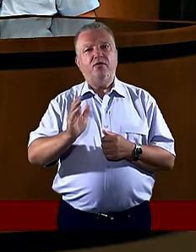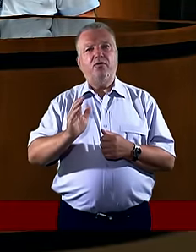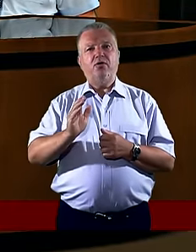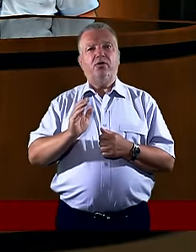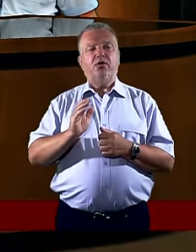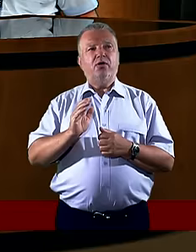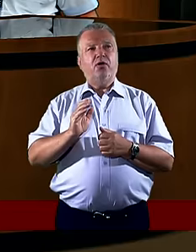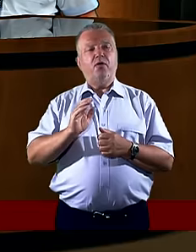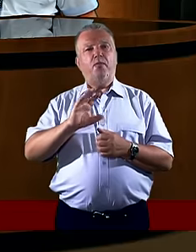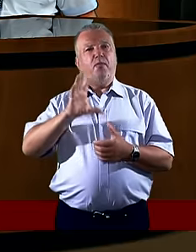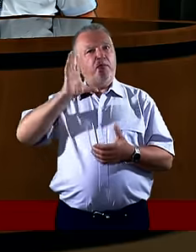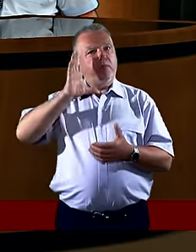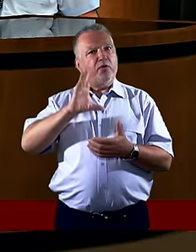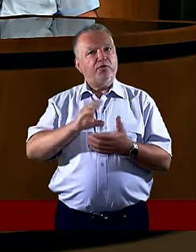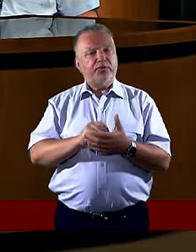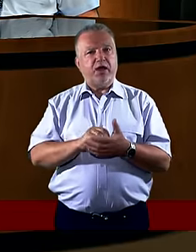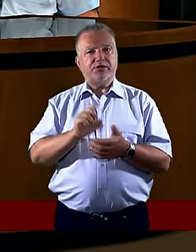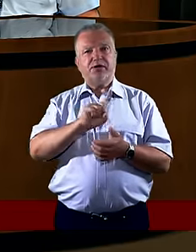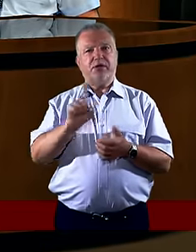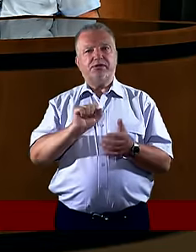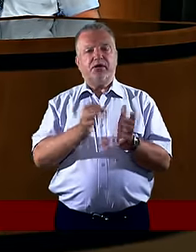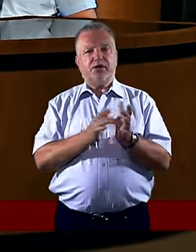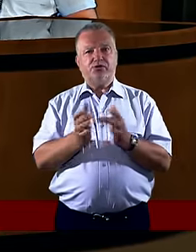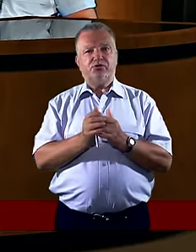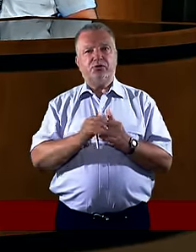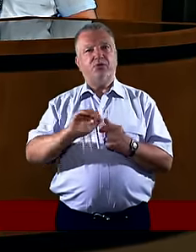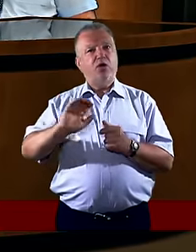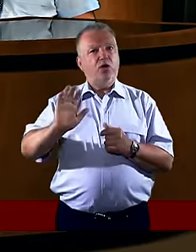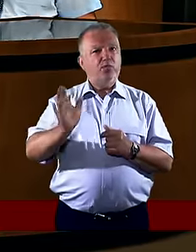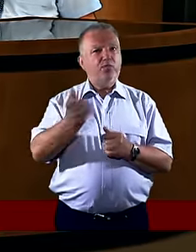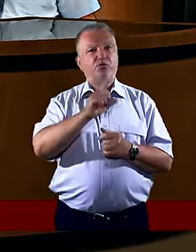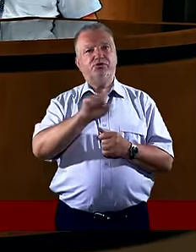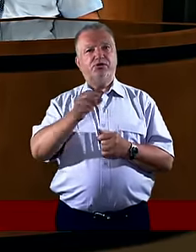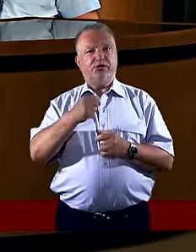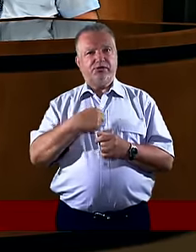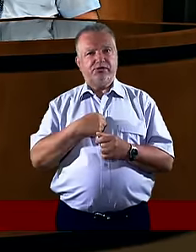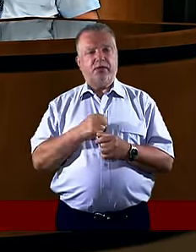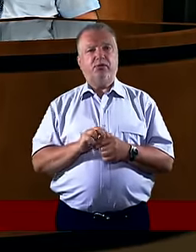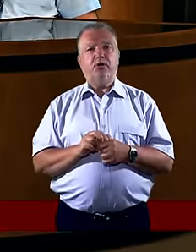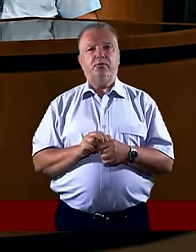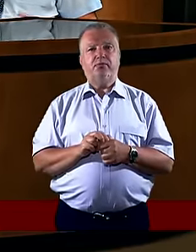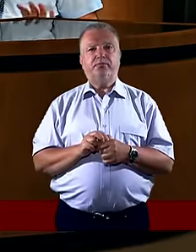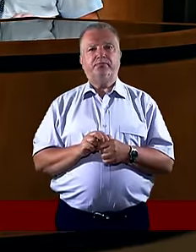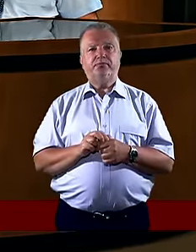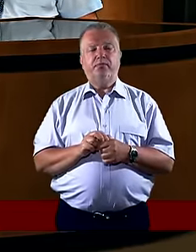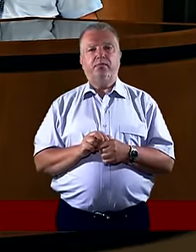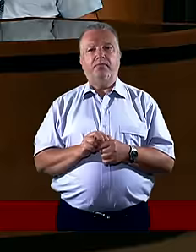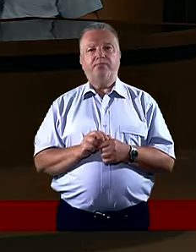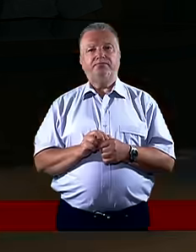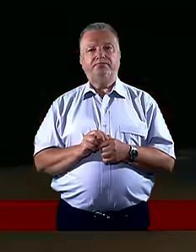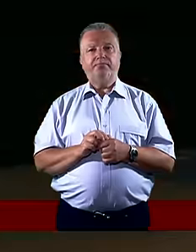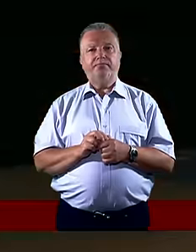wołanie Chrystusa, pójdź za mną. Nie za Pawłem, pójdź za mną. I Agrypa to dobrze rozumie. Paweł wykonuje to jak należy.